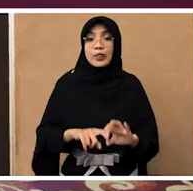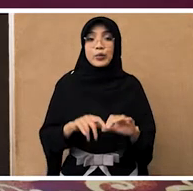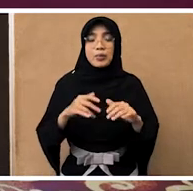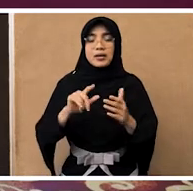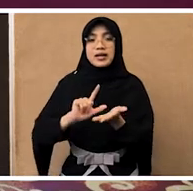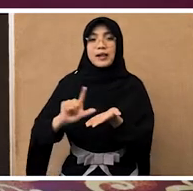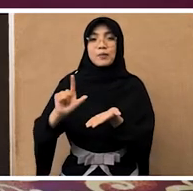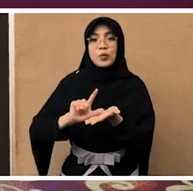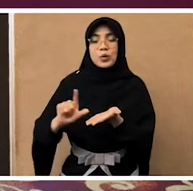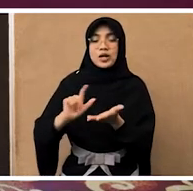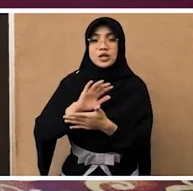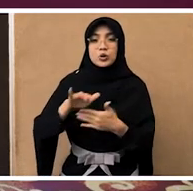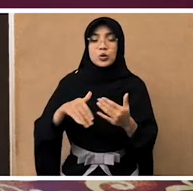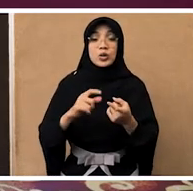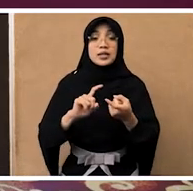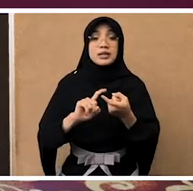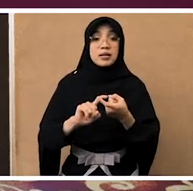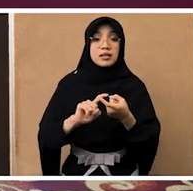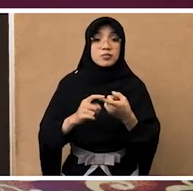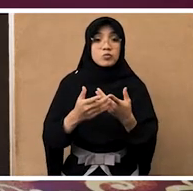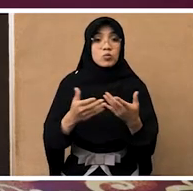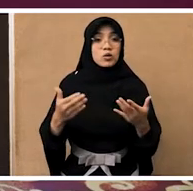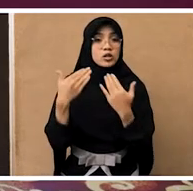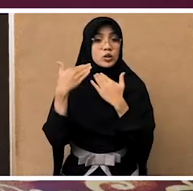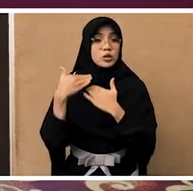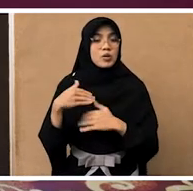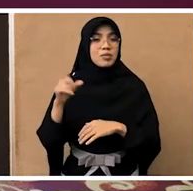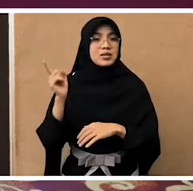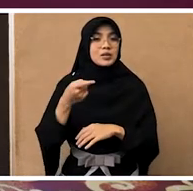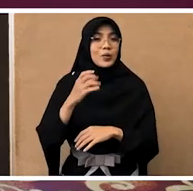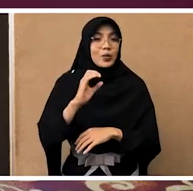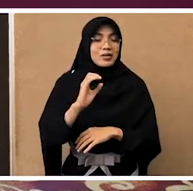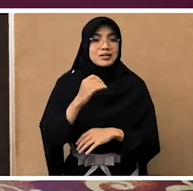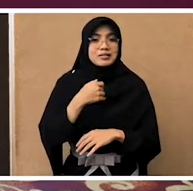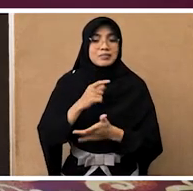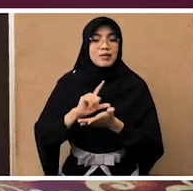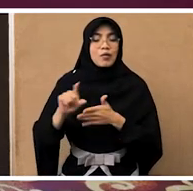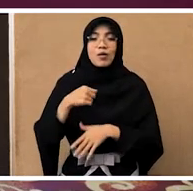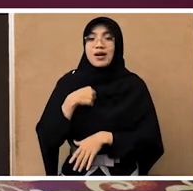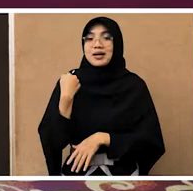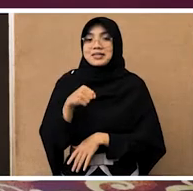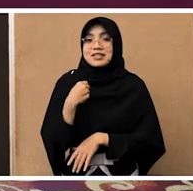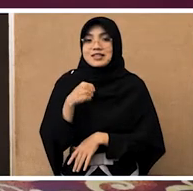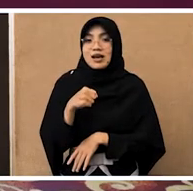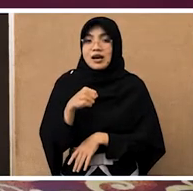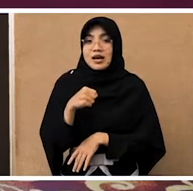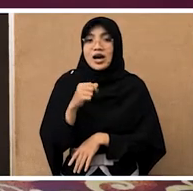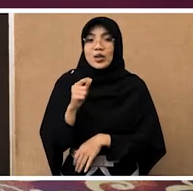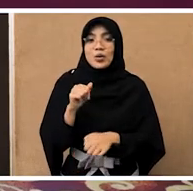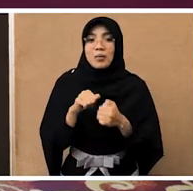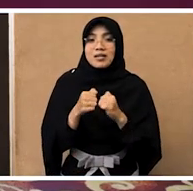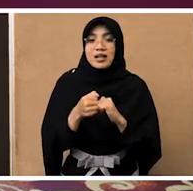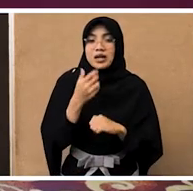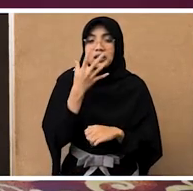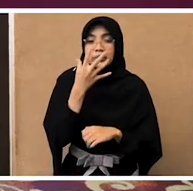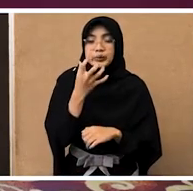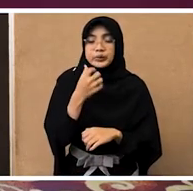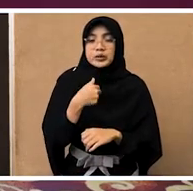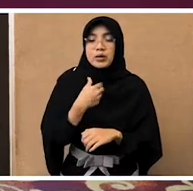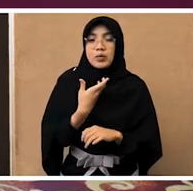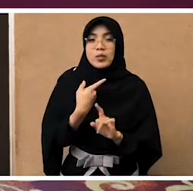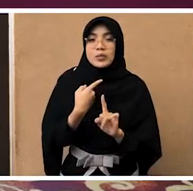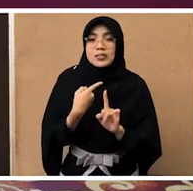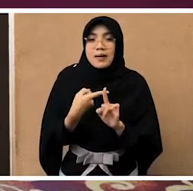aduan dan itu teman-teman yang diampu otomatis dia tidak bisa mengadukan gitu kan itu problem serius saya